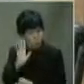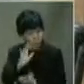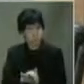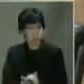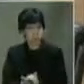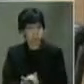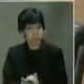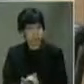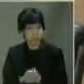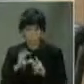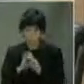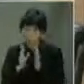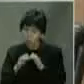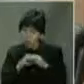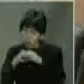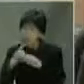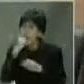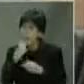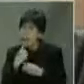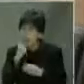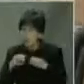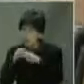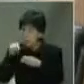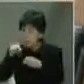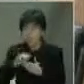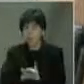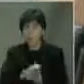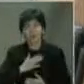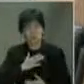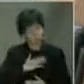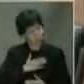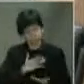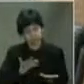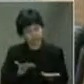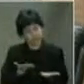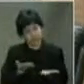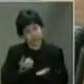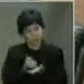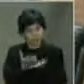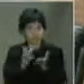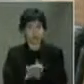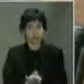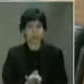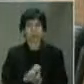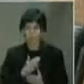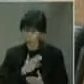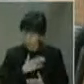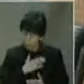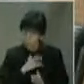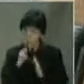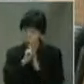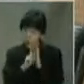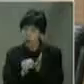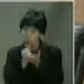โดยเฉพาะพี่น้องประชาชนคนเสื้อแดงผมช่วยท่านไม่ได้แต่ผมช่วยเลือกกฎหมาย